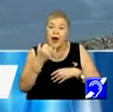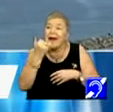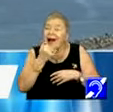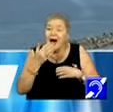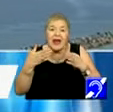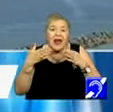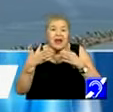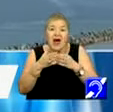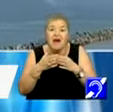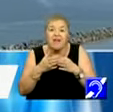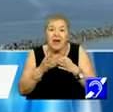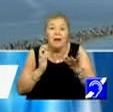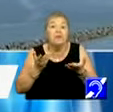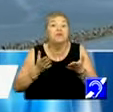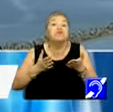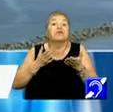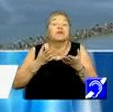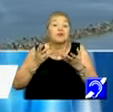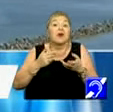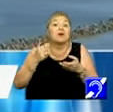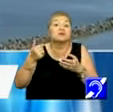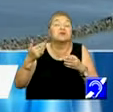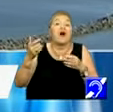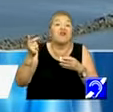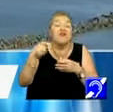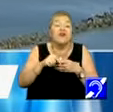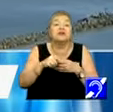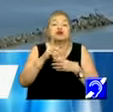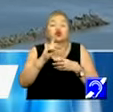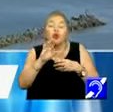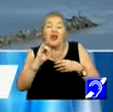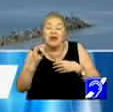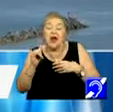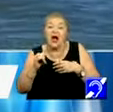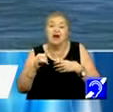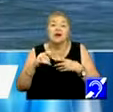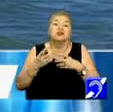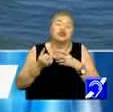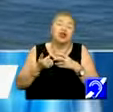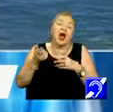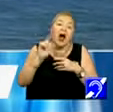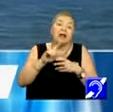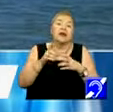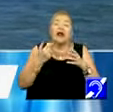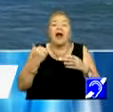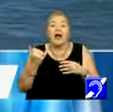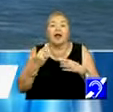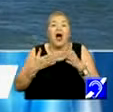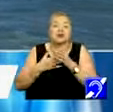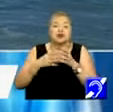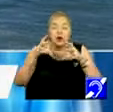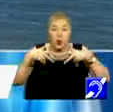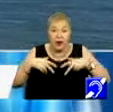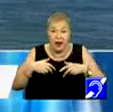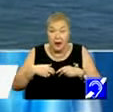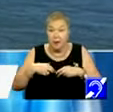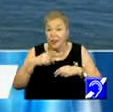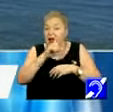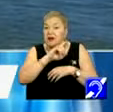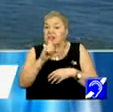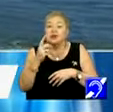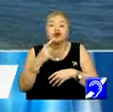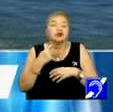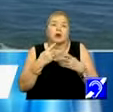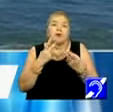intră, trec de portul Sulina și vin către porturile lor. Mai trebuie precizat că niciunul din cele două porturi,